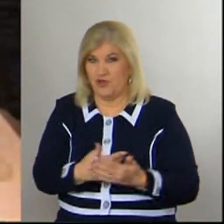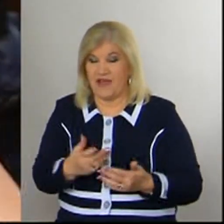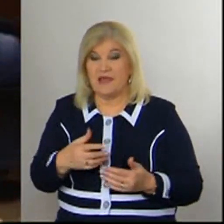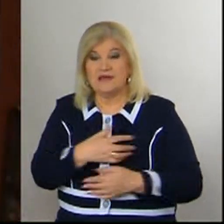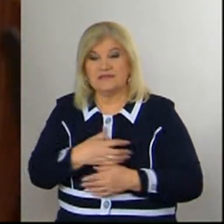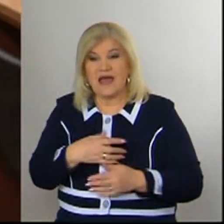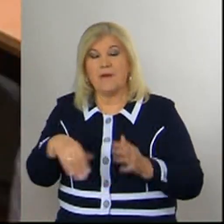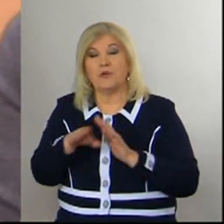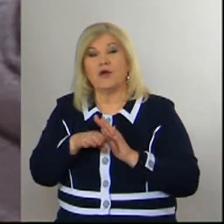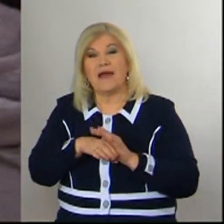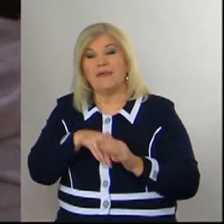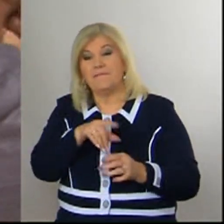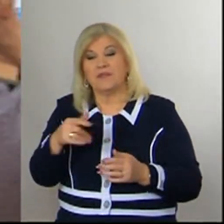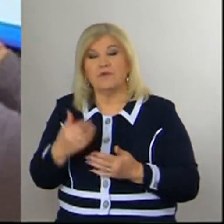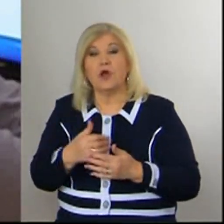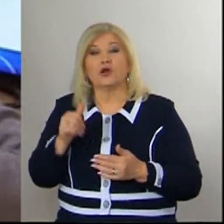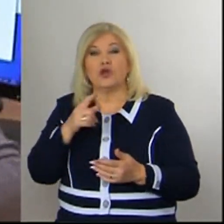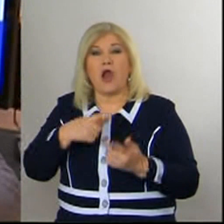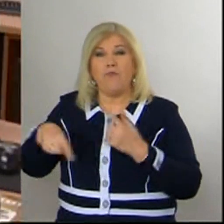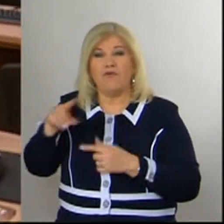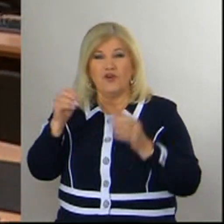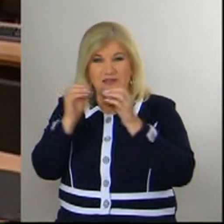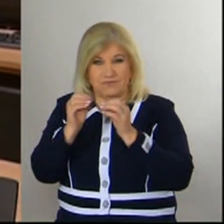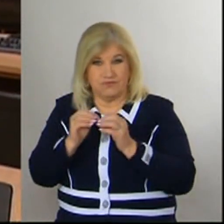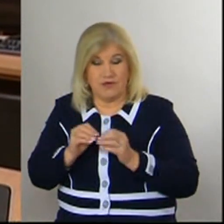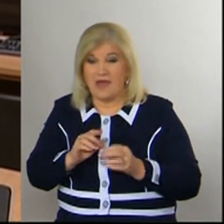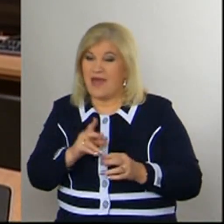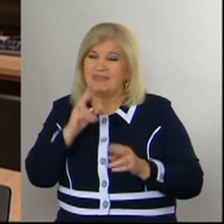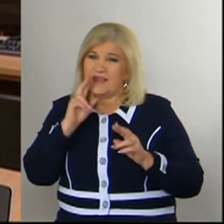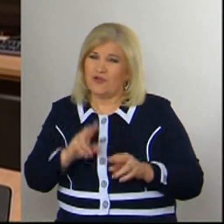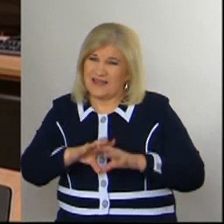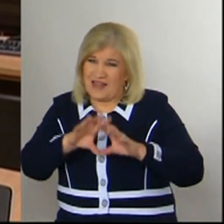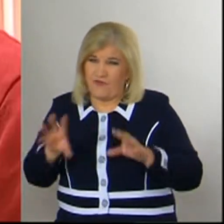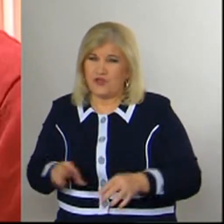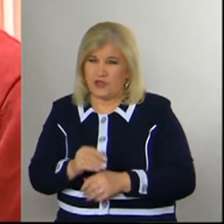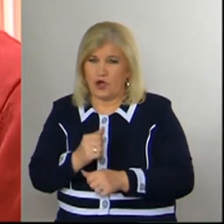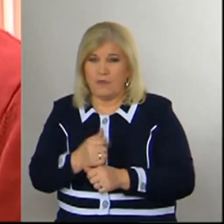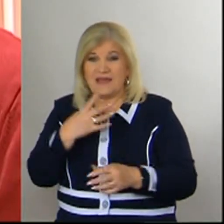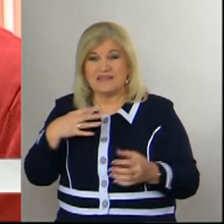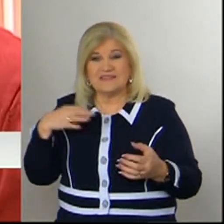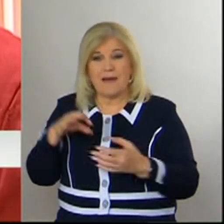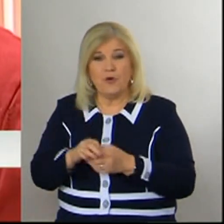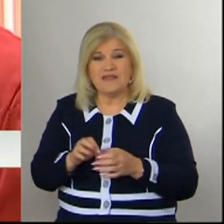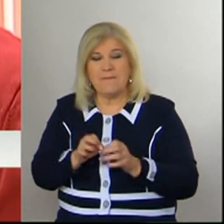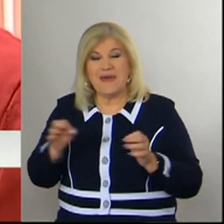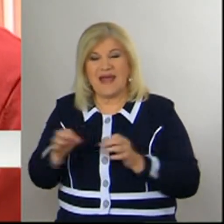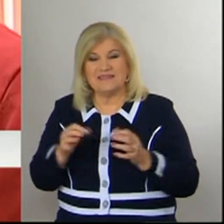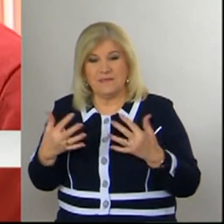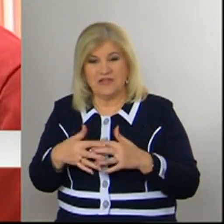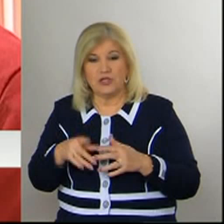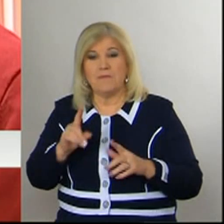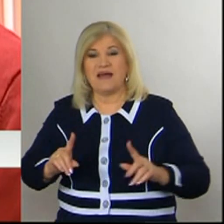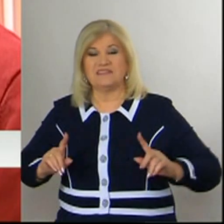najmä programy, ktoré správanie obvodov simulujú. Tie však nedokázali zohľadniť všetky faktory. Keď si zapojíte merací prístroj, každý jeden merací prístroj má